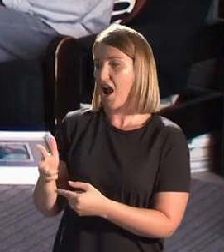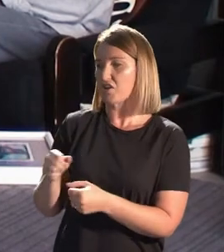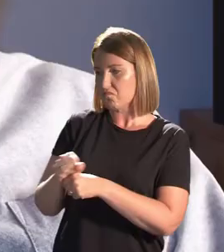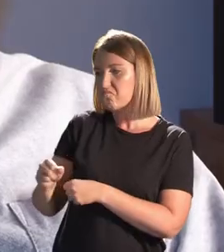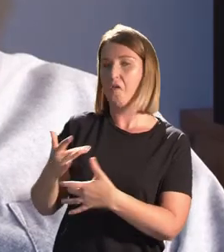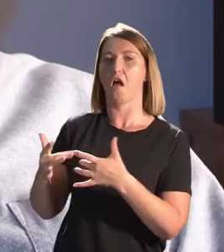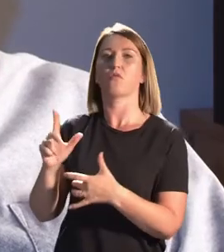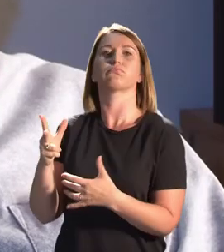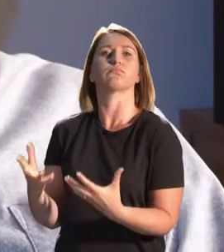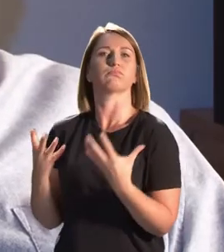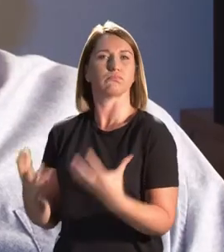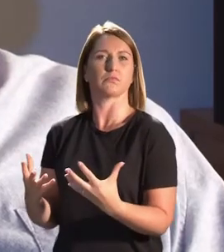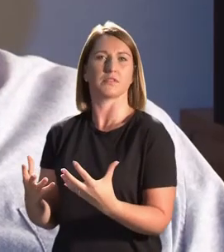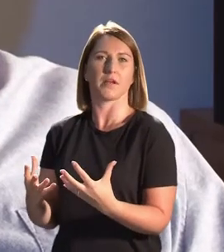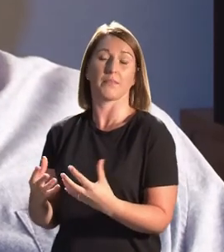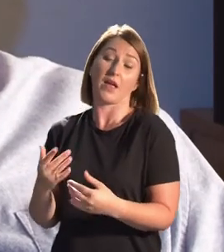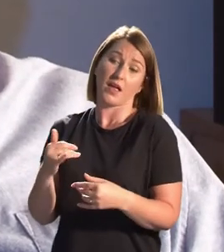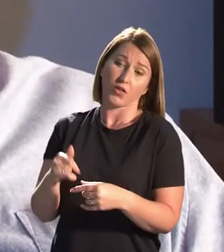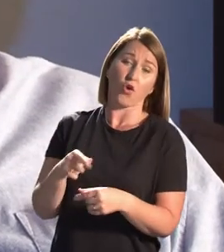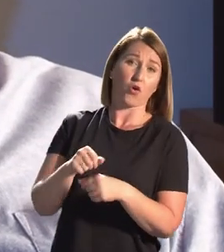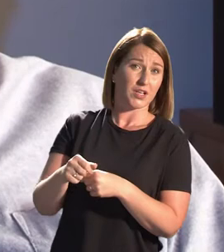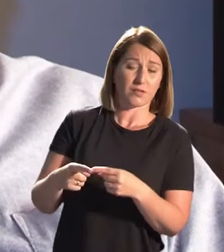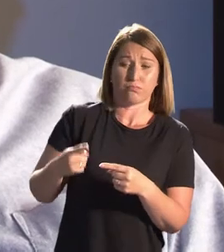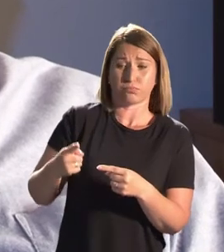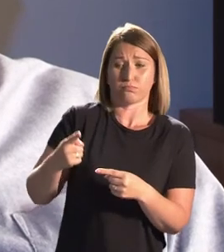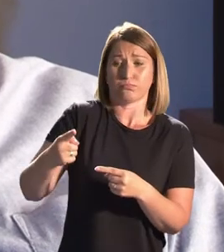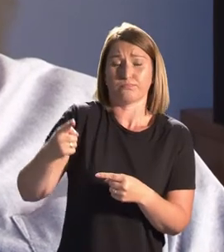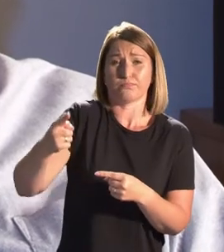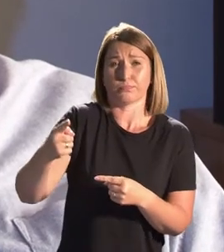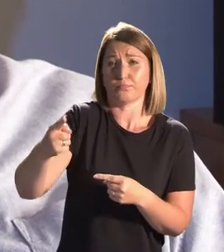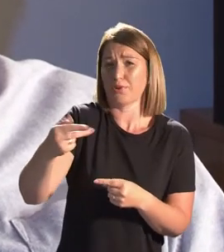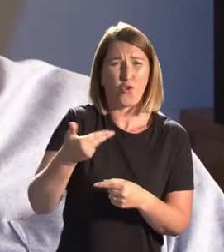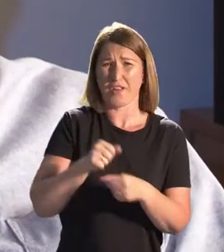być artystą, bo tak jak mówię, jest to proces. To nie jest takie